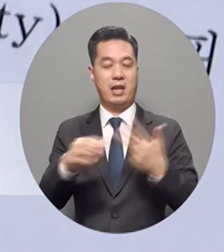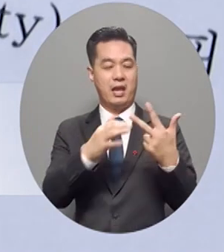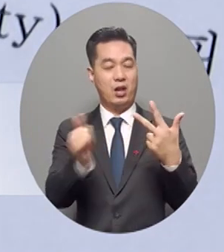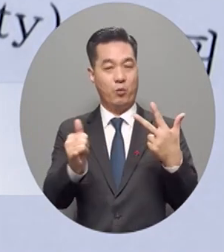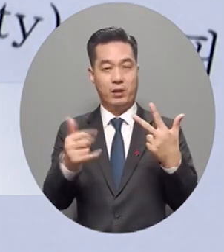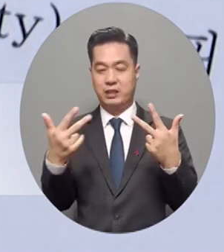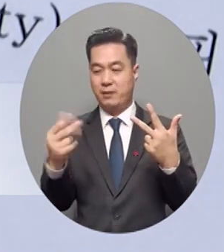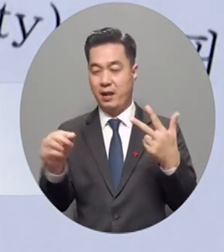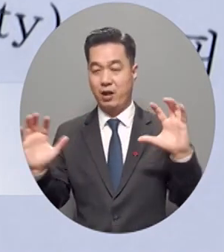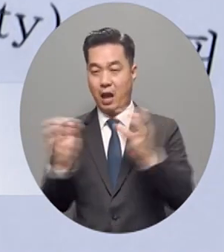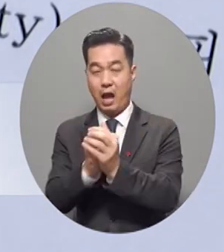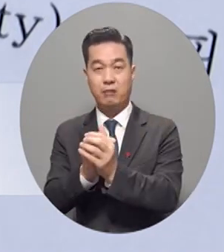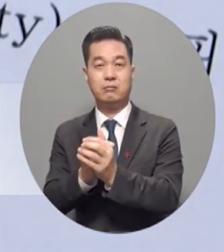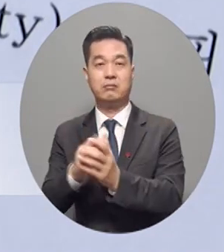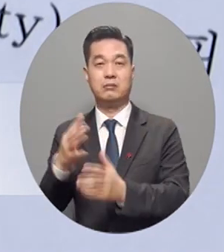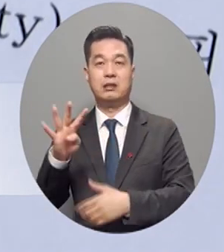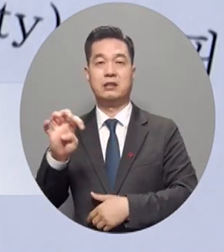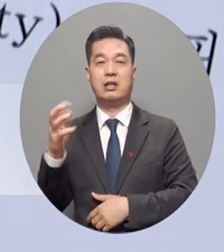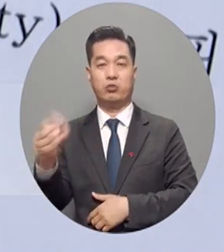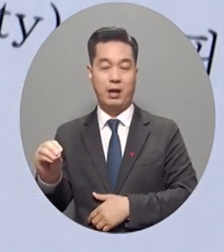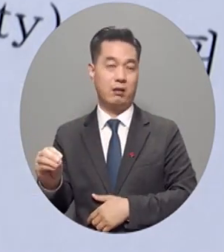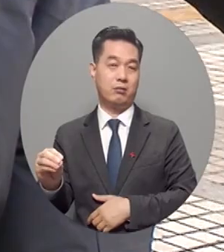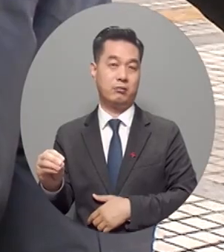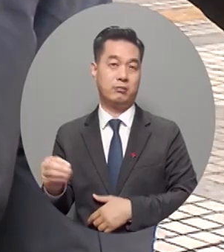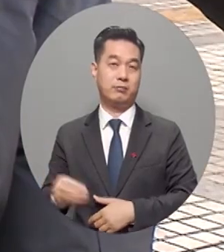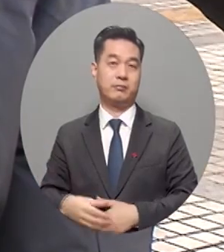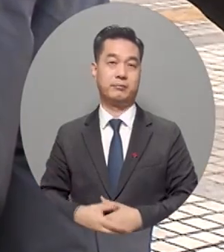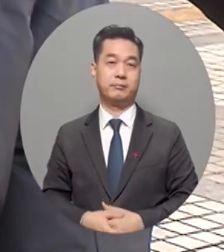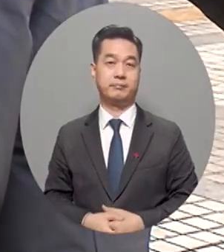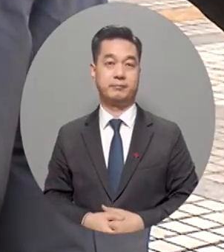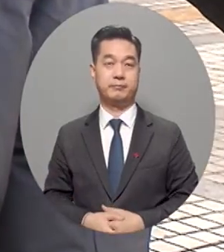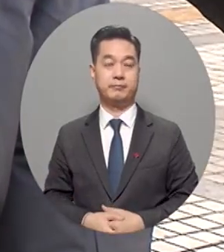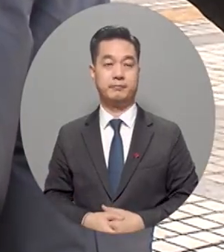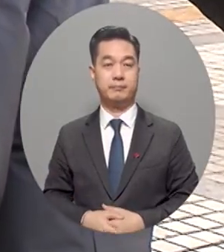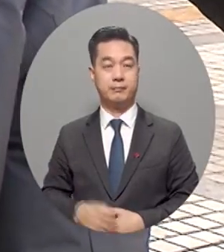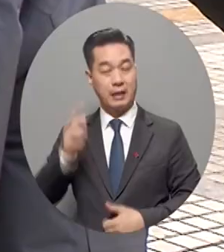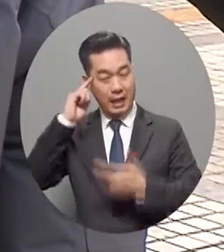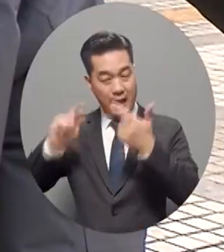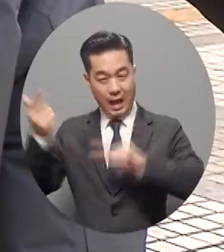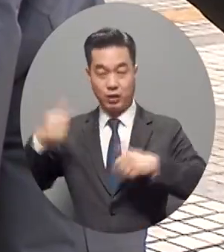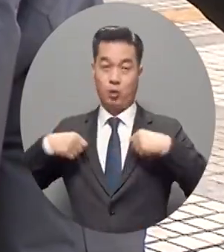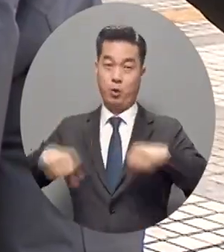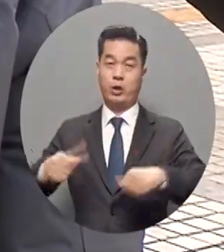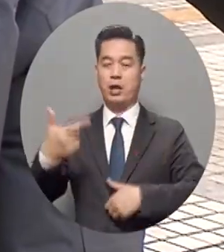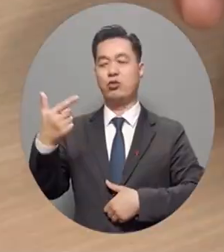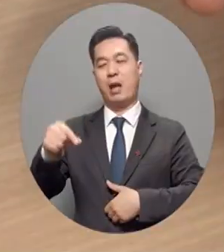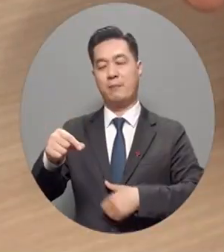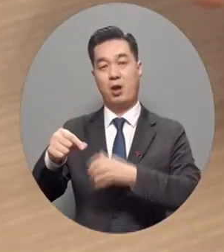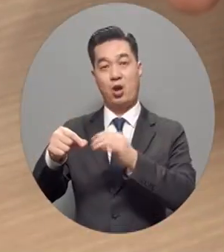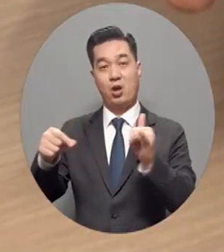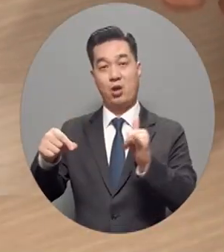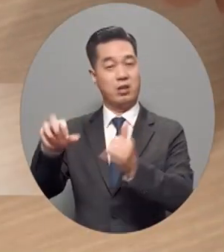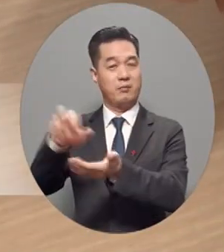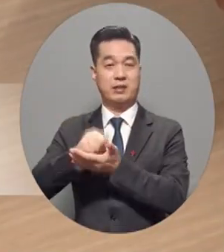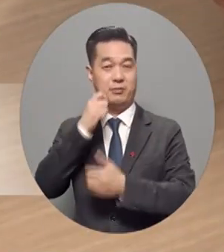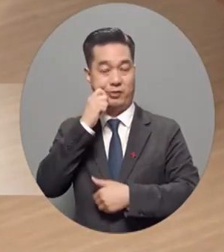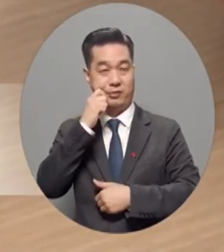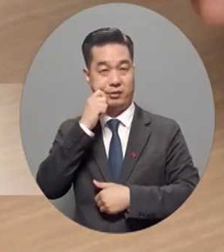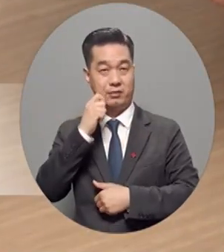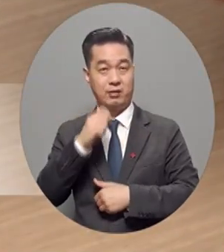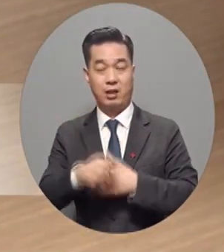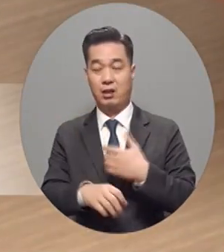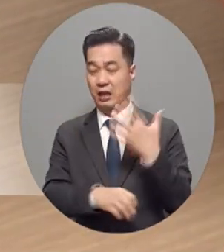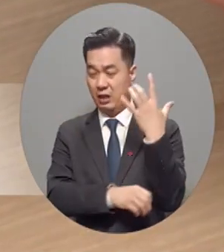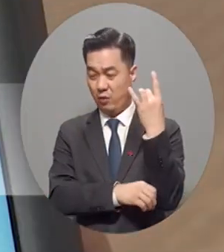항소했으니 총액은 49만 원에 불과합니다. 항소를 포기한 6만여 명은 못 받습니다. 애초 소송을 안